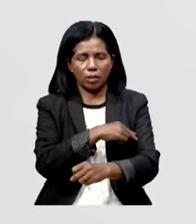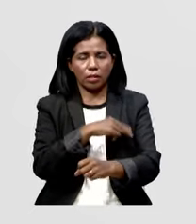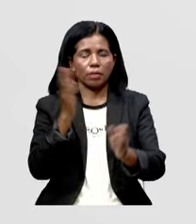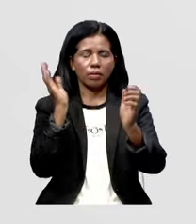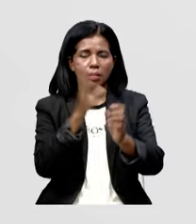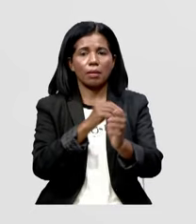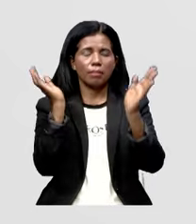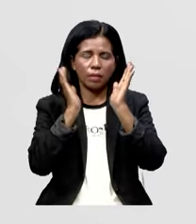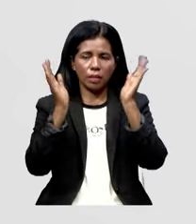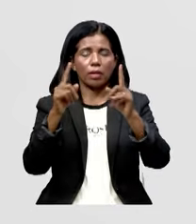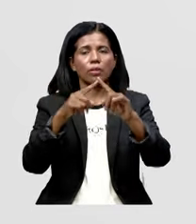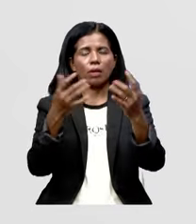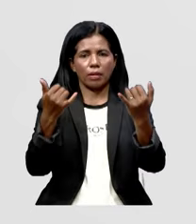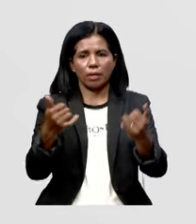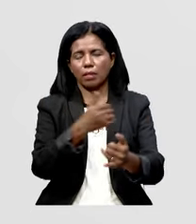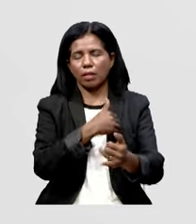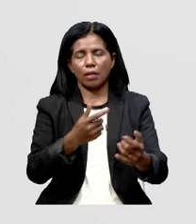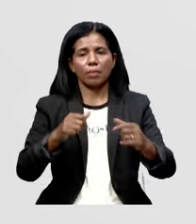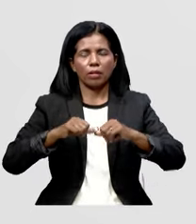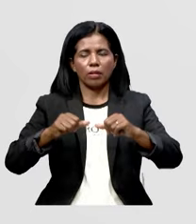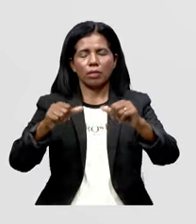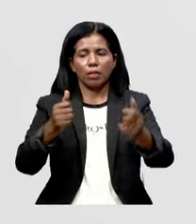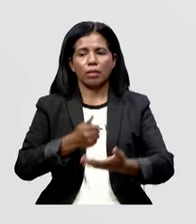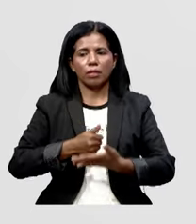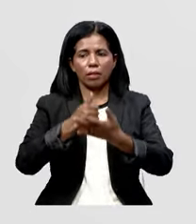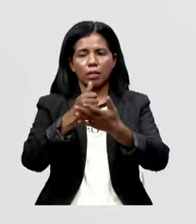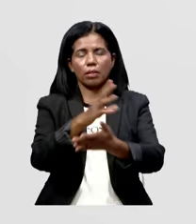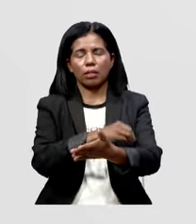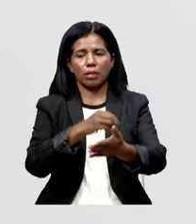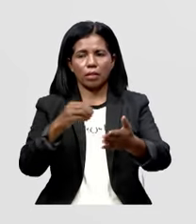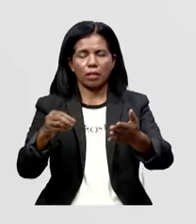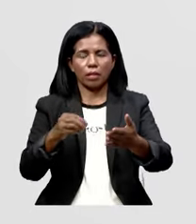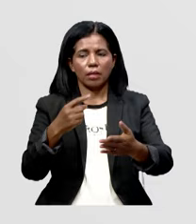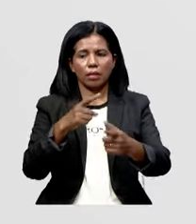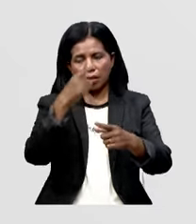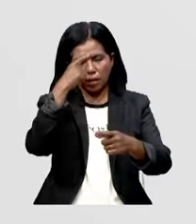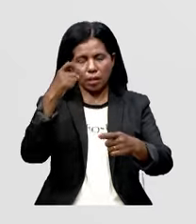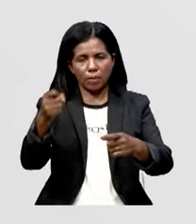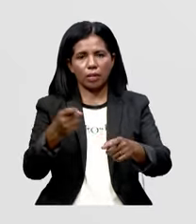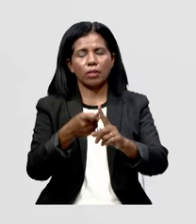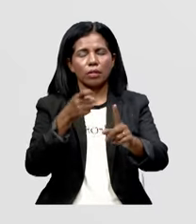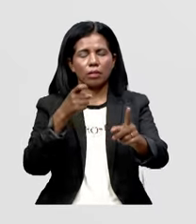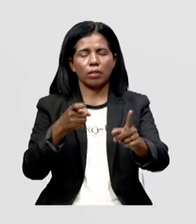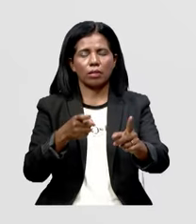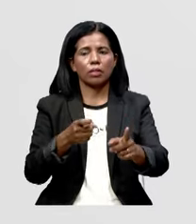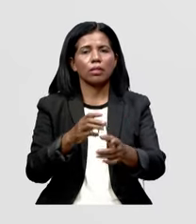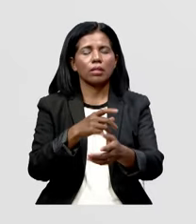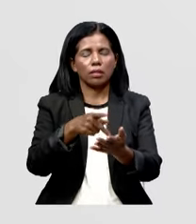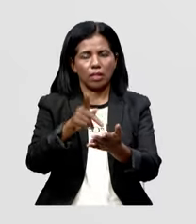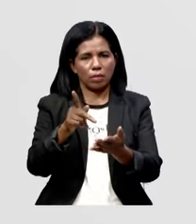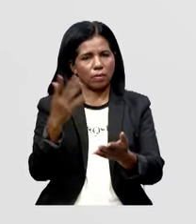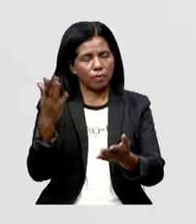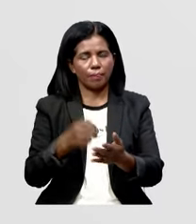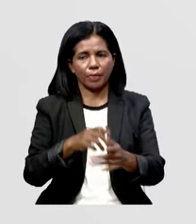Lumpur, Malasia, mai beto oras ne sedak bele continua tratamento ba suplementar kemoterapia tambah impactu husi di vida refere. Dadau ne